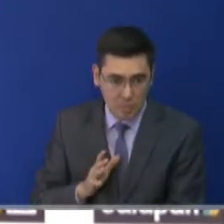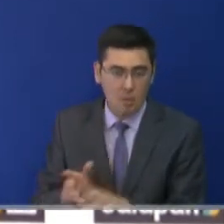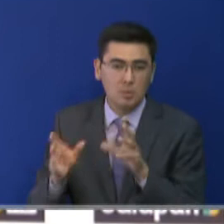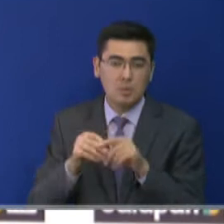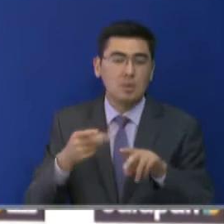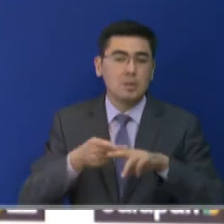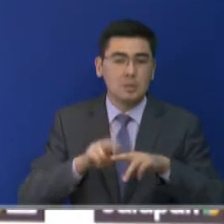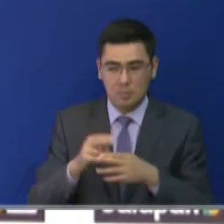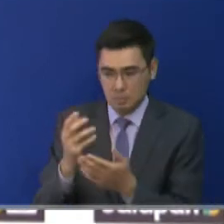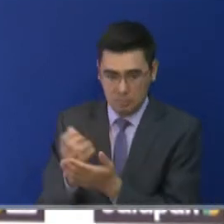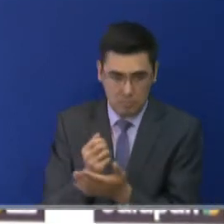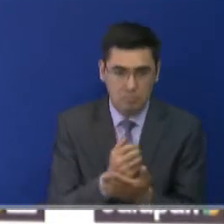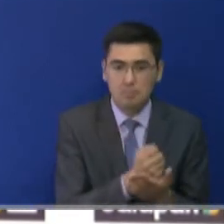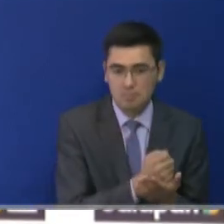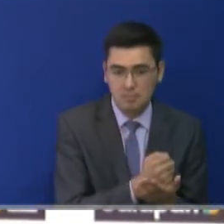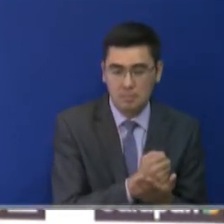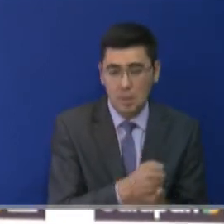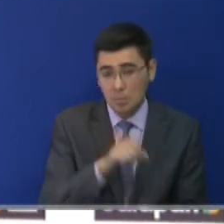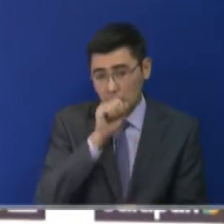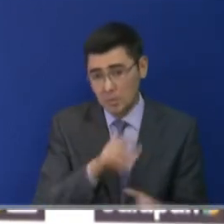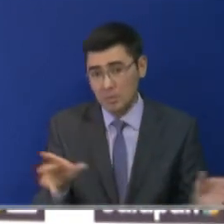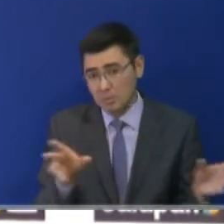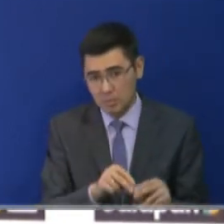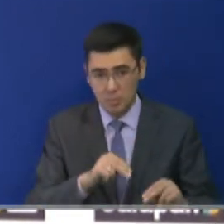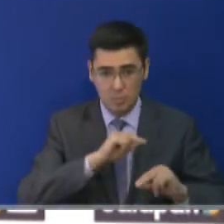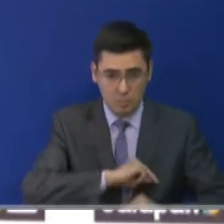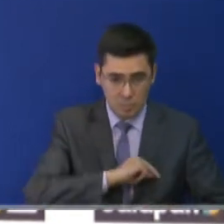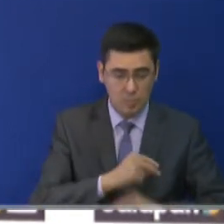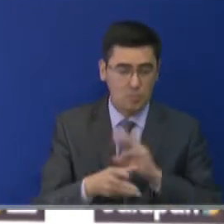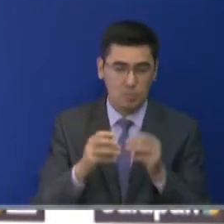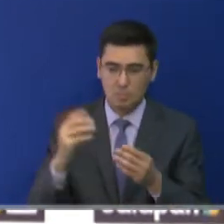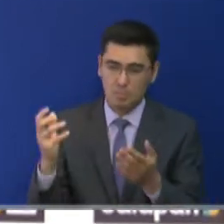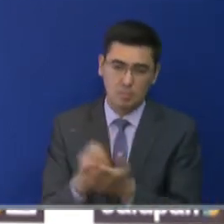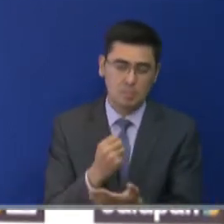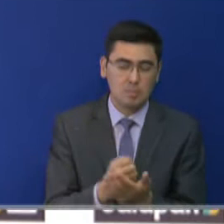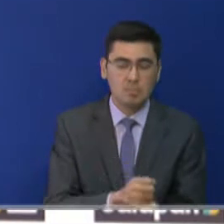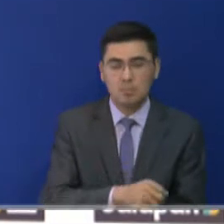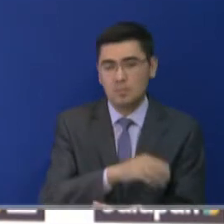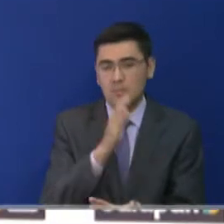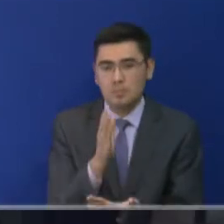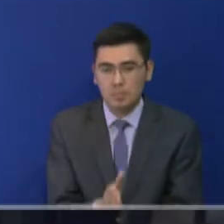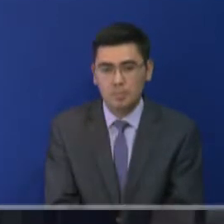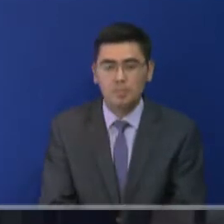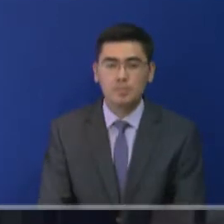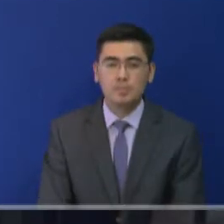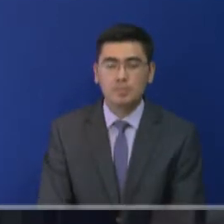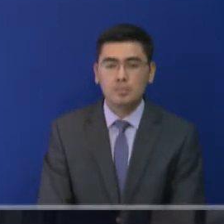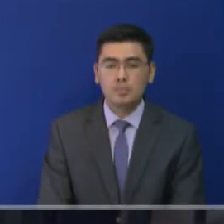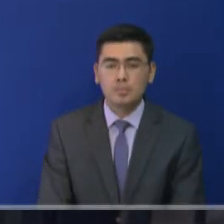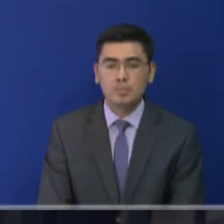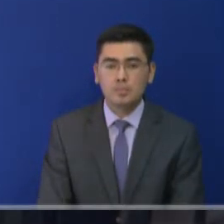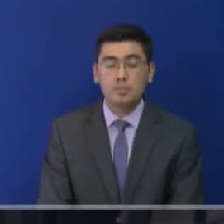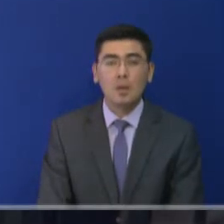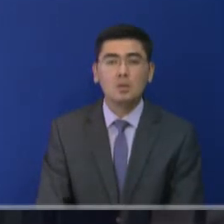маңызды жұмыстардың нәтижесі. Үйімшылдық пен ақыл мен берекенің арқасында көп іс атқарылды. Шара